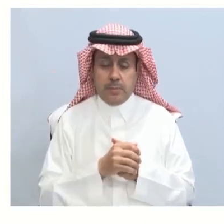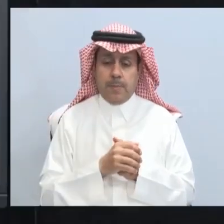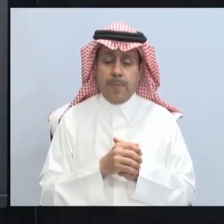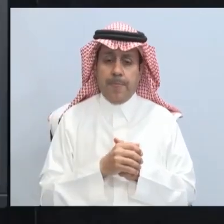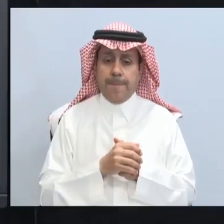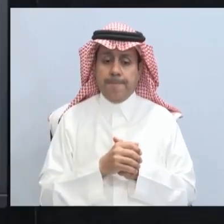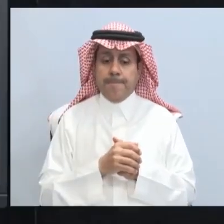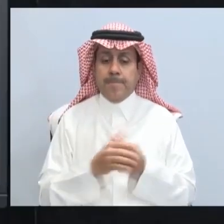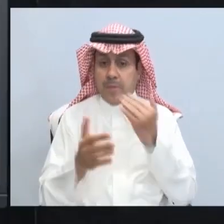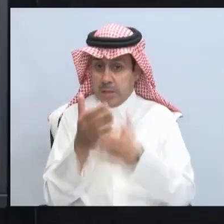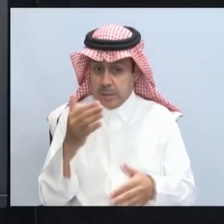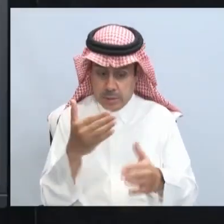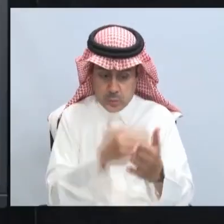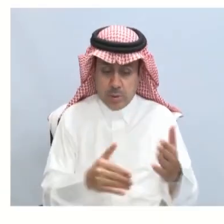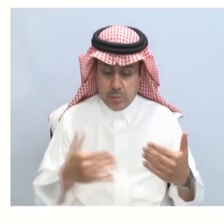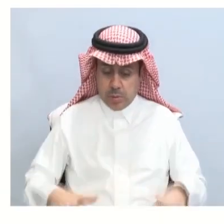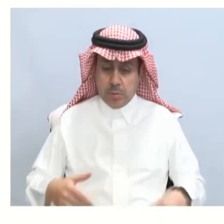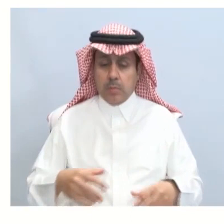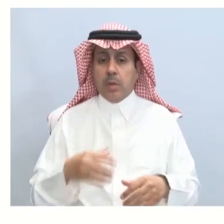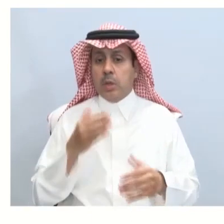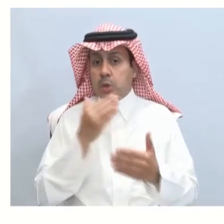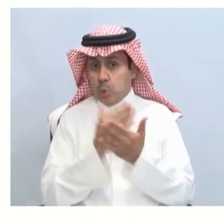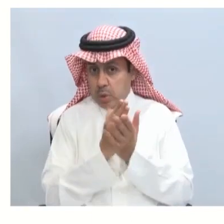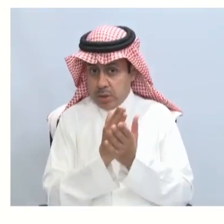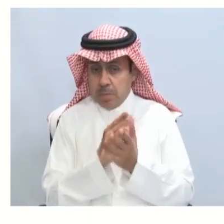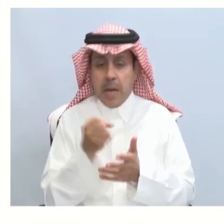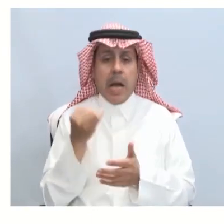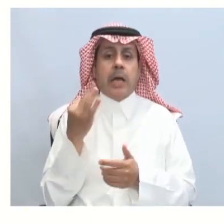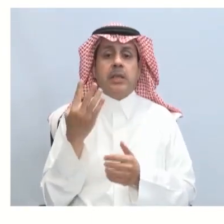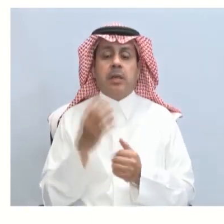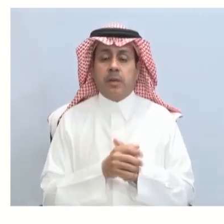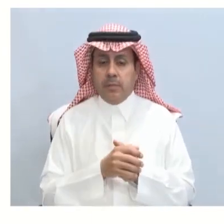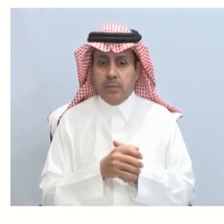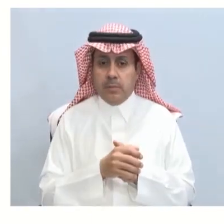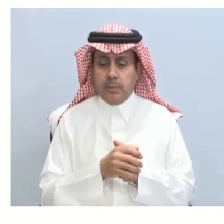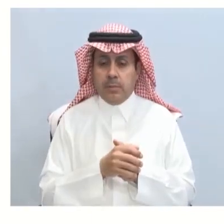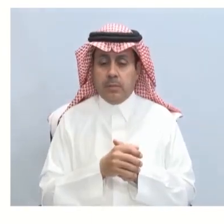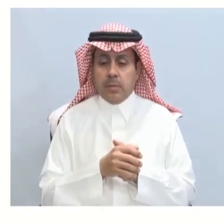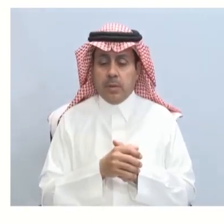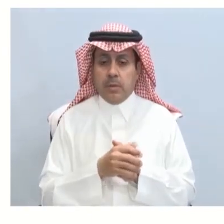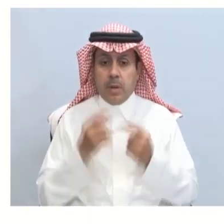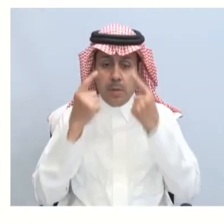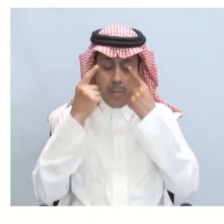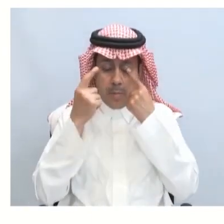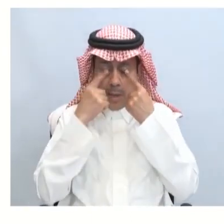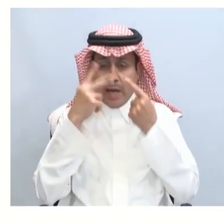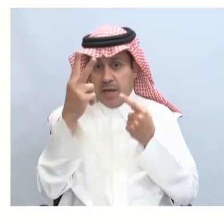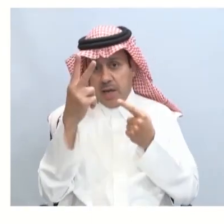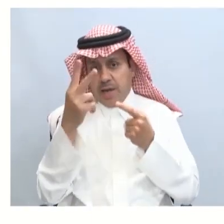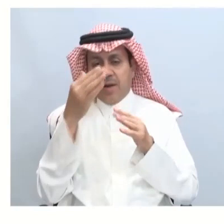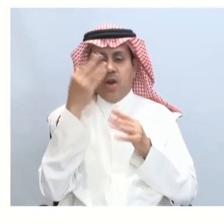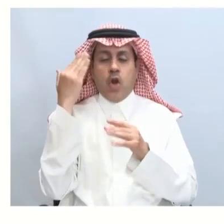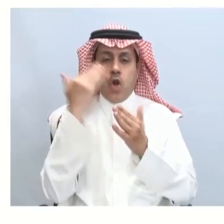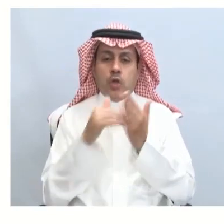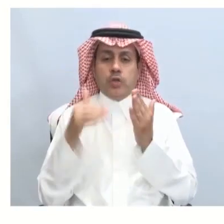الاطراف الديه في الاطراف تقسم بحسب عدد الاطراف من الجنس الواحد فما في البدن منه